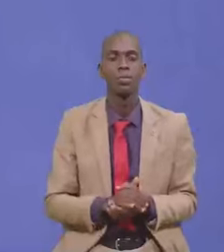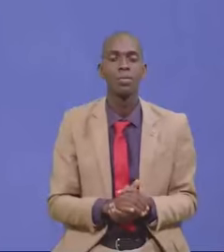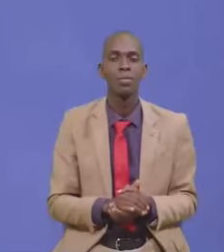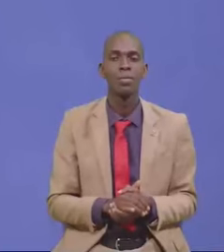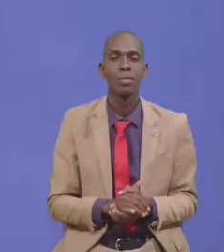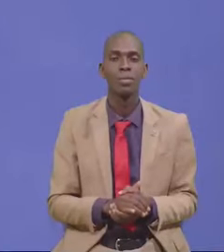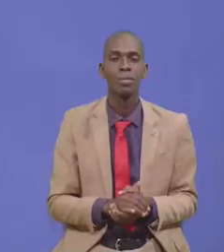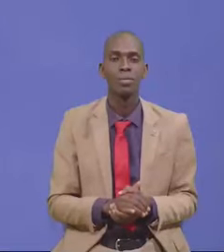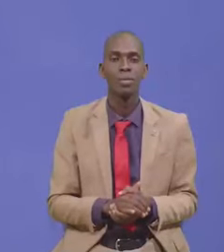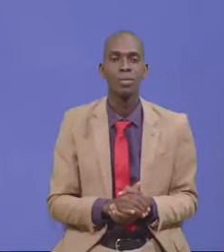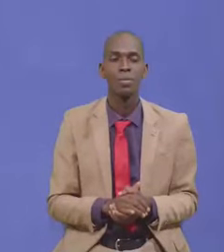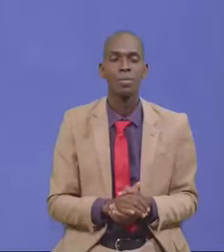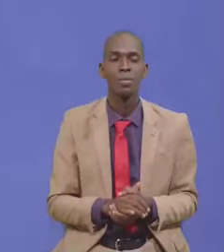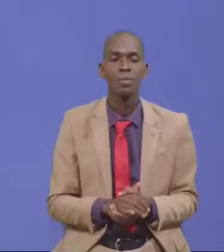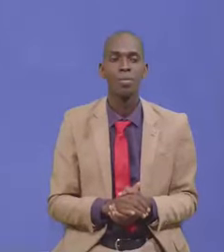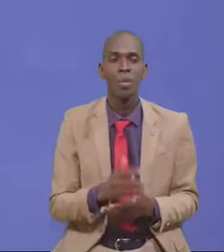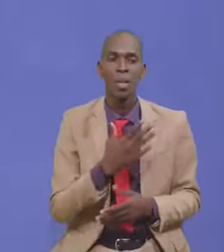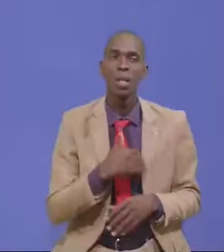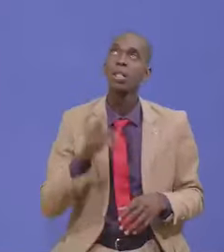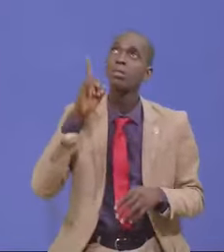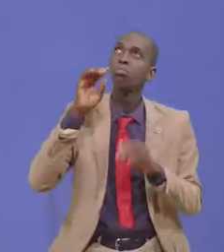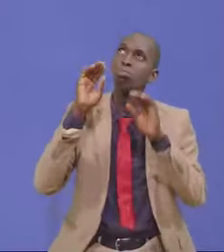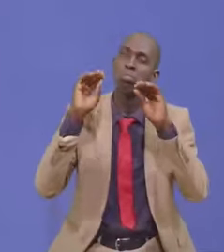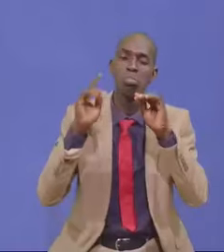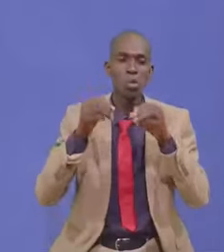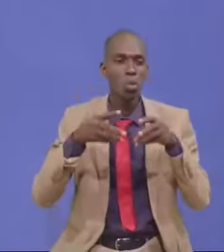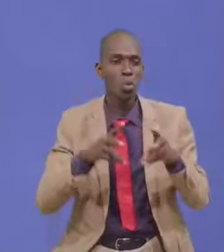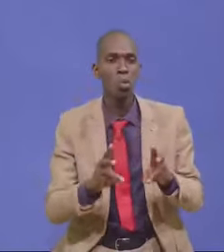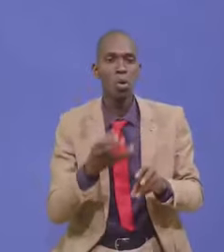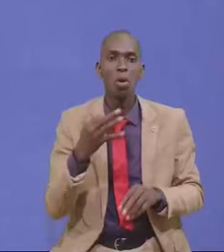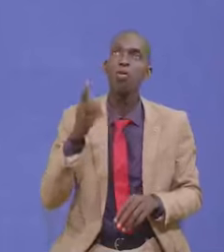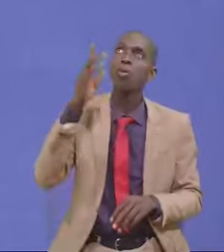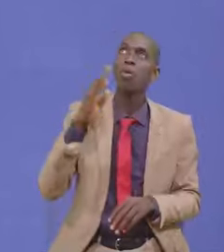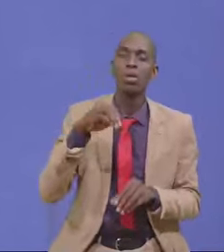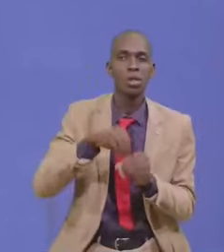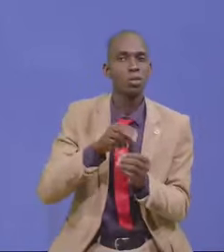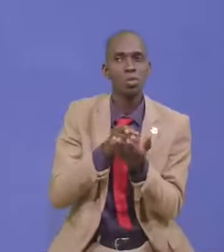Maître, nous savons que tu es vrai et que tu enseignes la voie de Dieu selon la vérité.